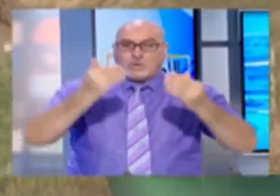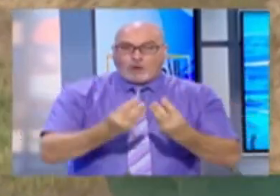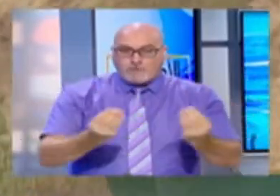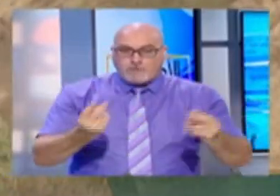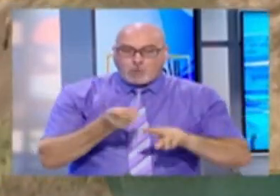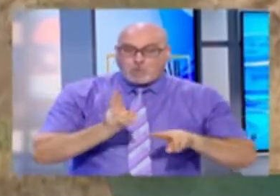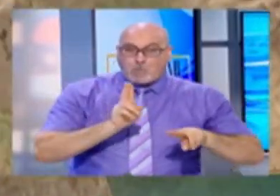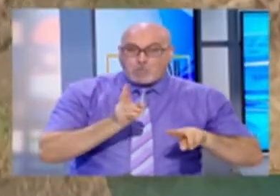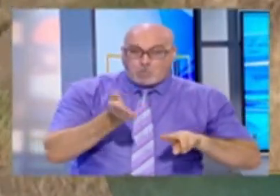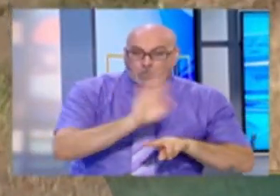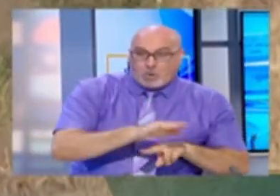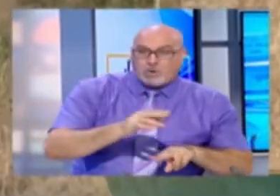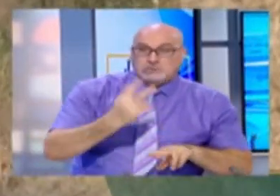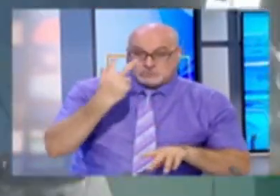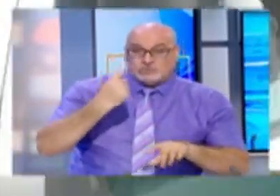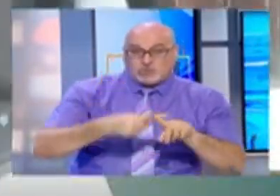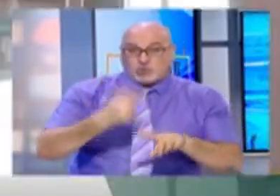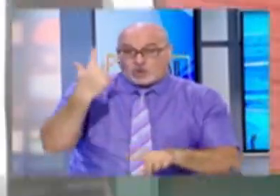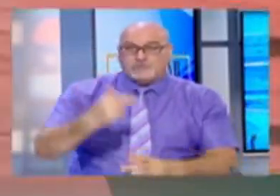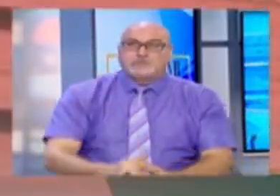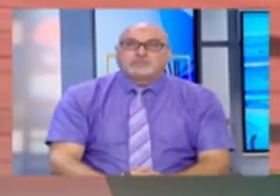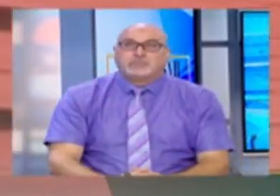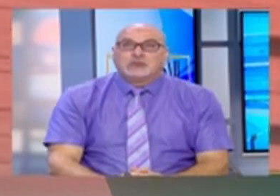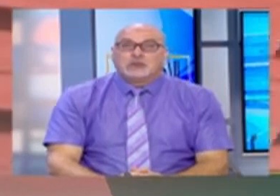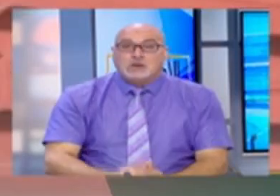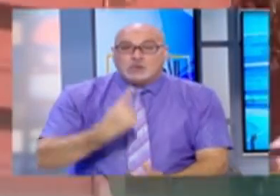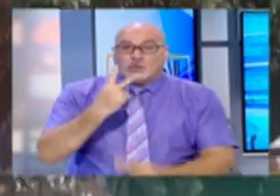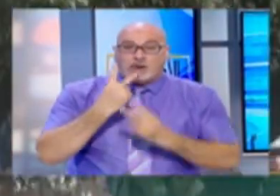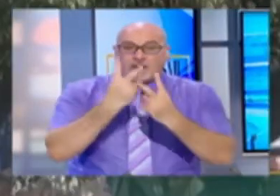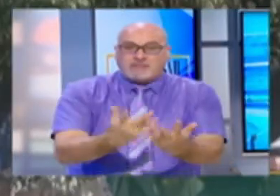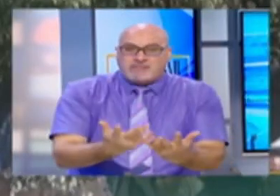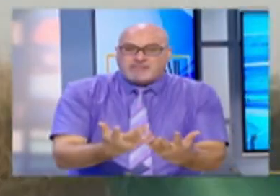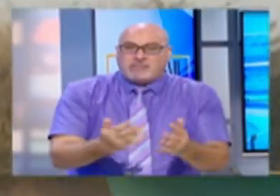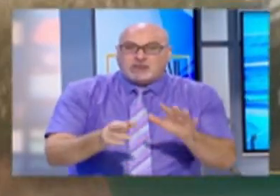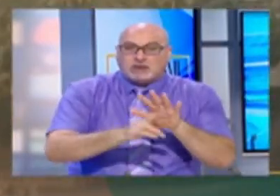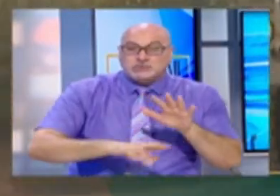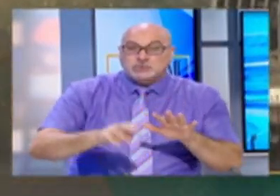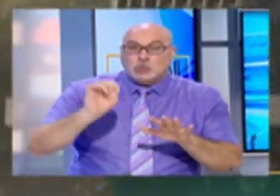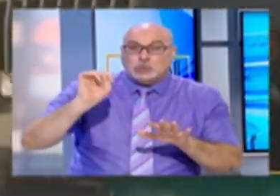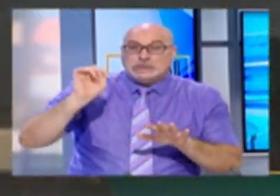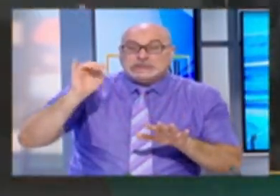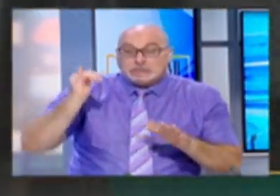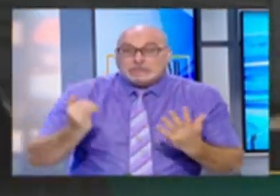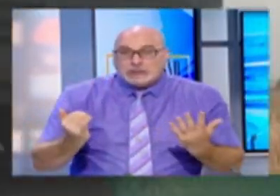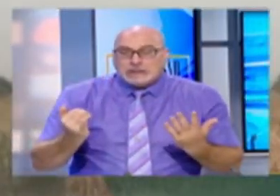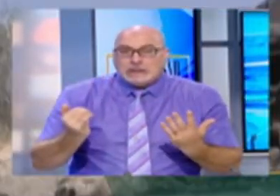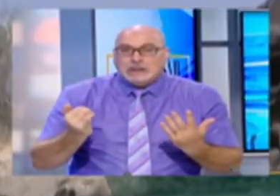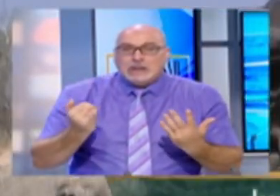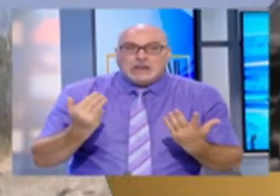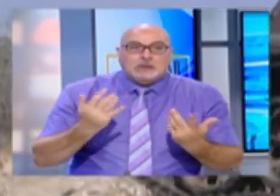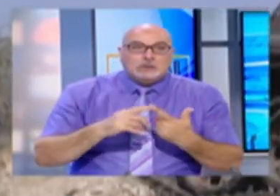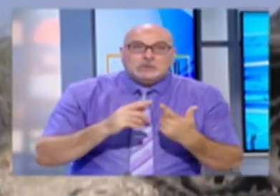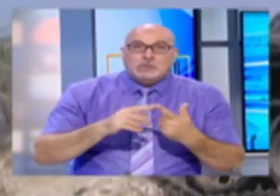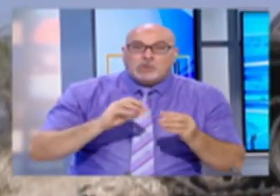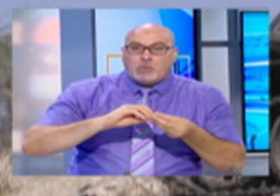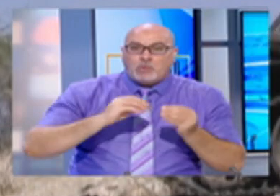إلى 3 أضعاف. يذكر أن الوصول إلى المناطق المتضررة لا يزال محدودا للغاية مع